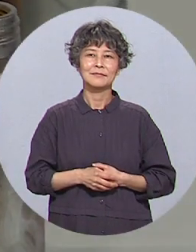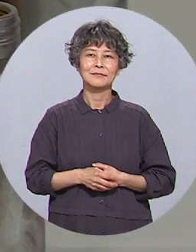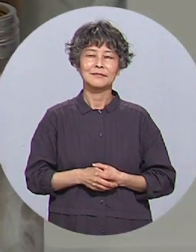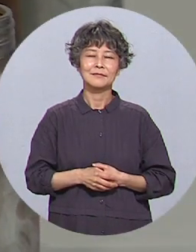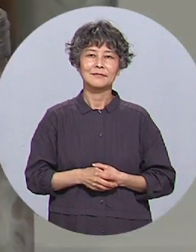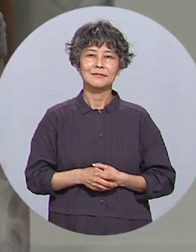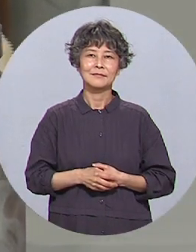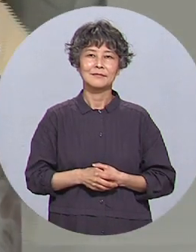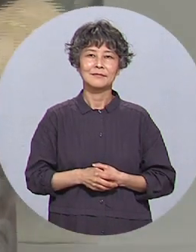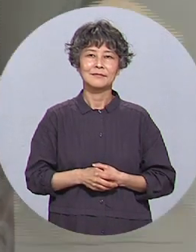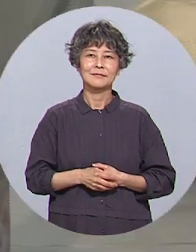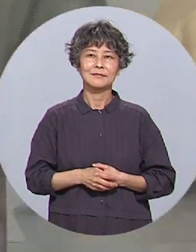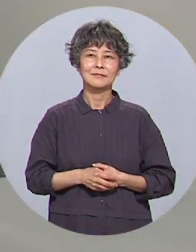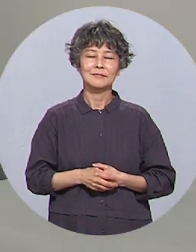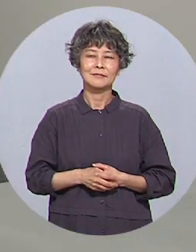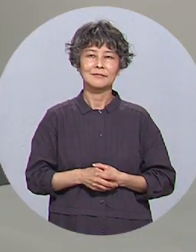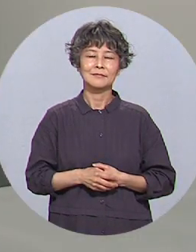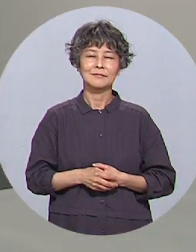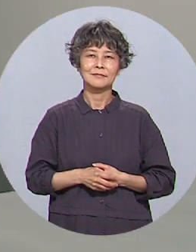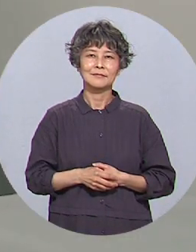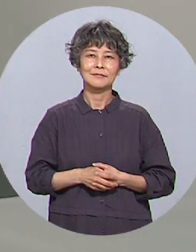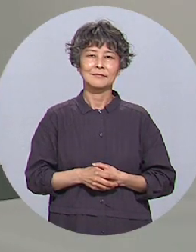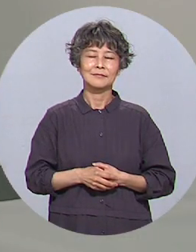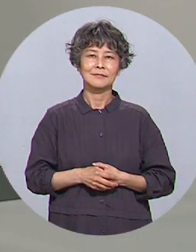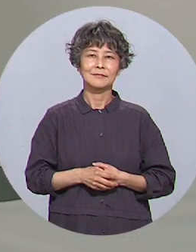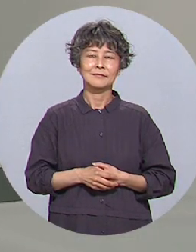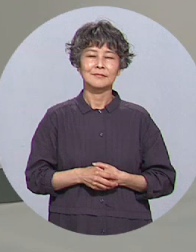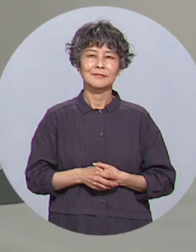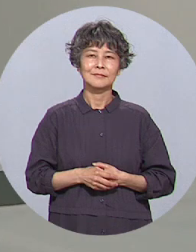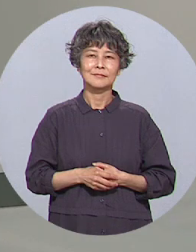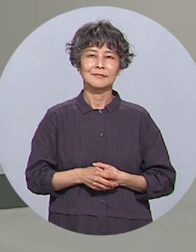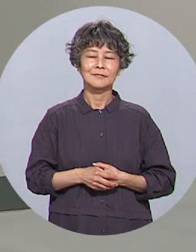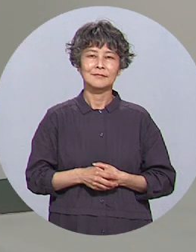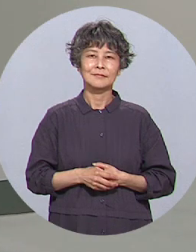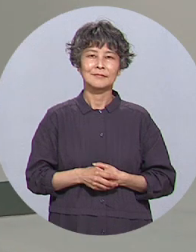あ、でも変な、こんなついちゃったかな、こんな、えい、